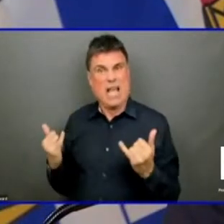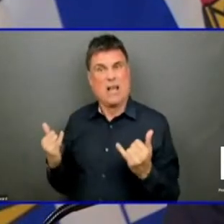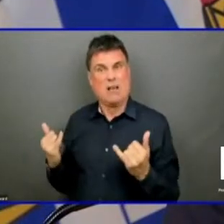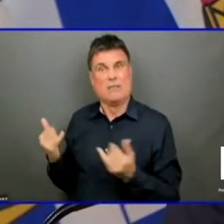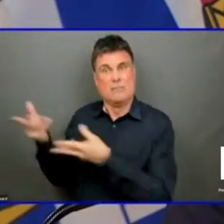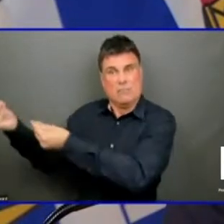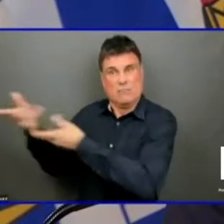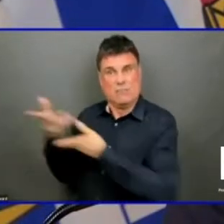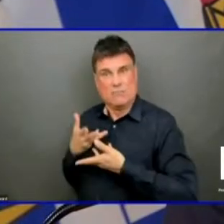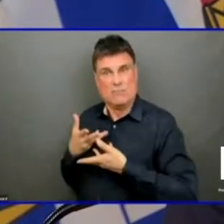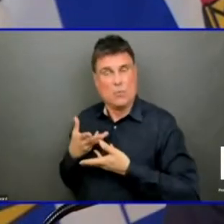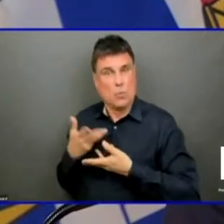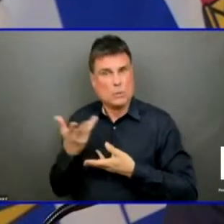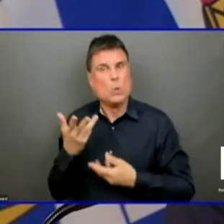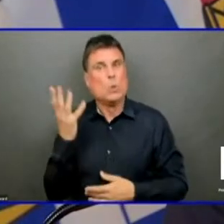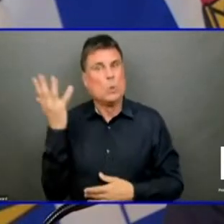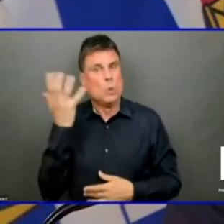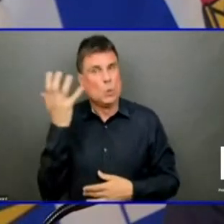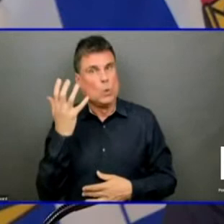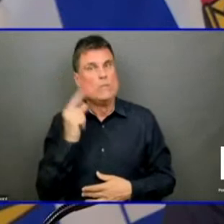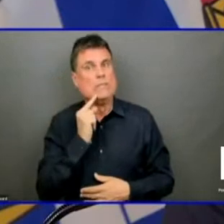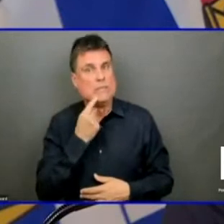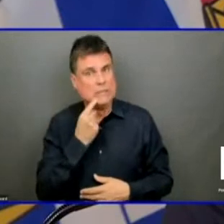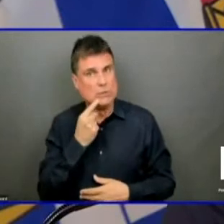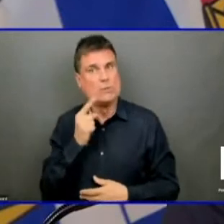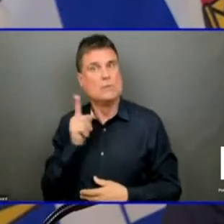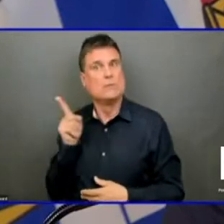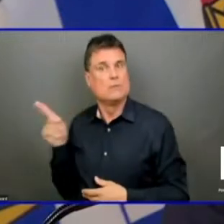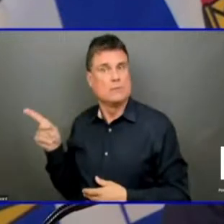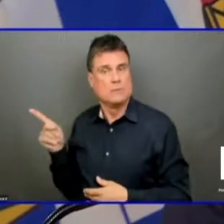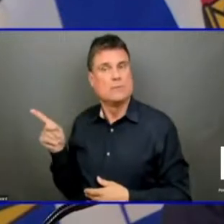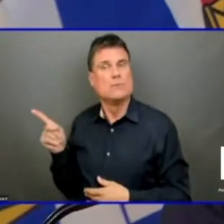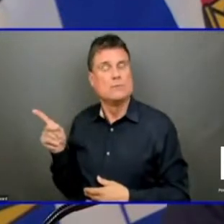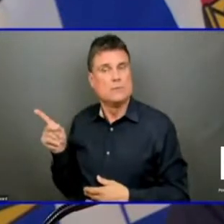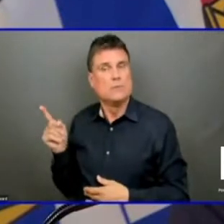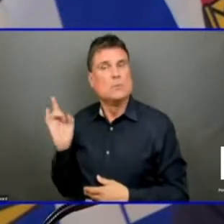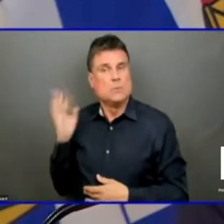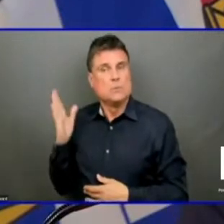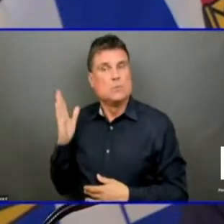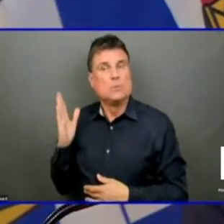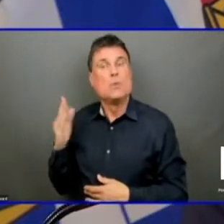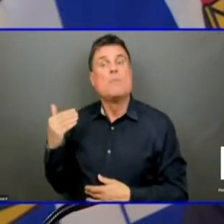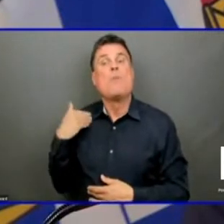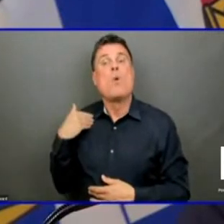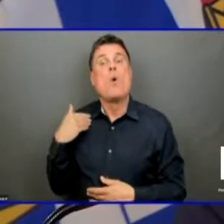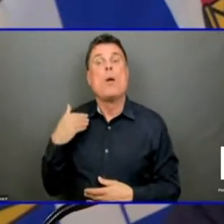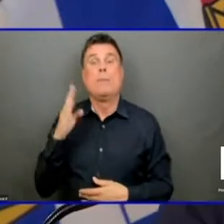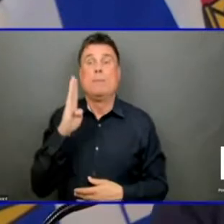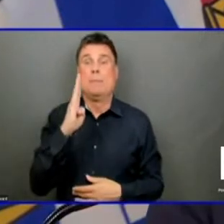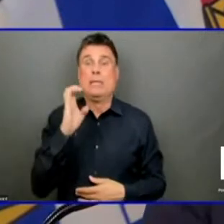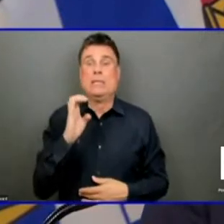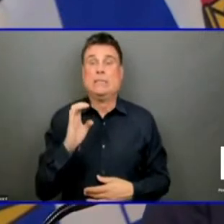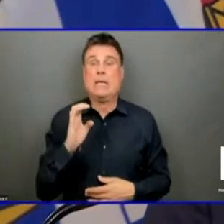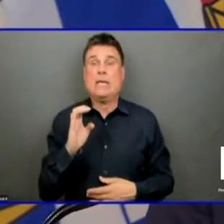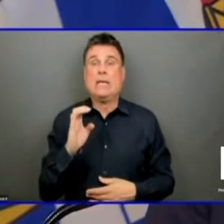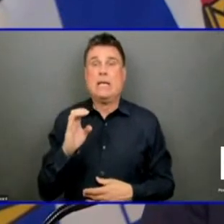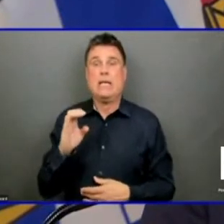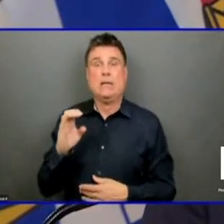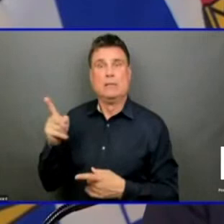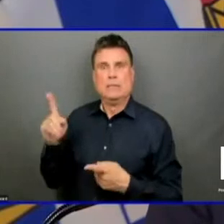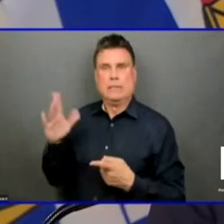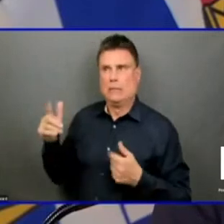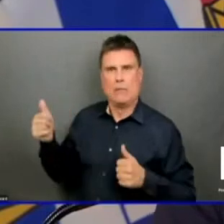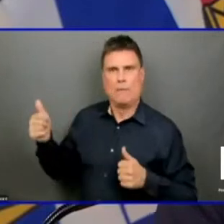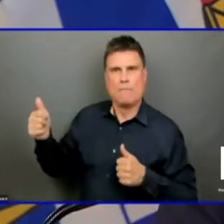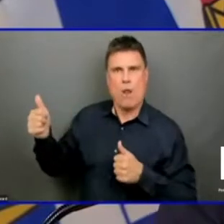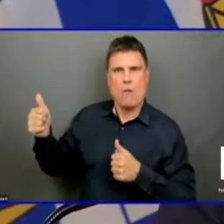enough here to 啊 prevent， 同时 our 呢 very dire 他们在这 situation？ 个跟年龄有关的疫苗打的人施打以外呢，还留了一部分同